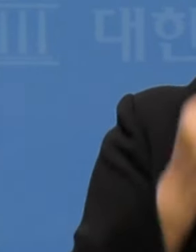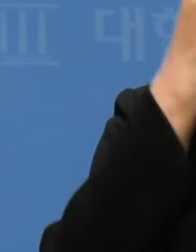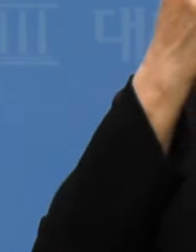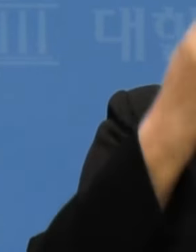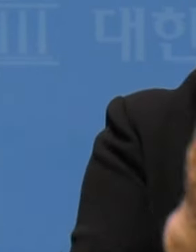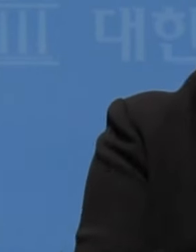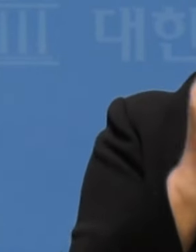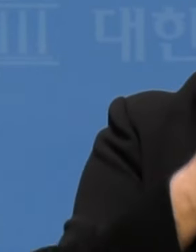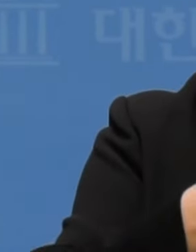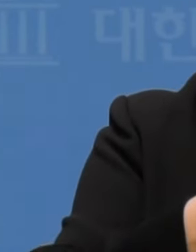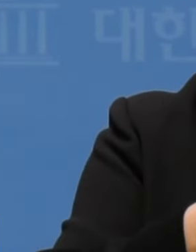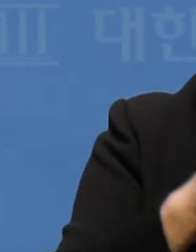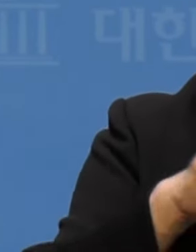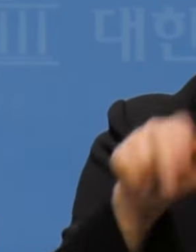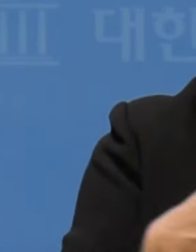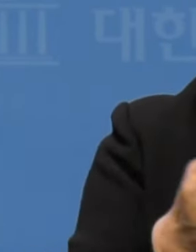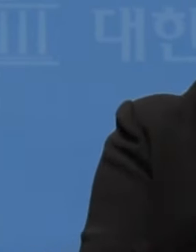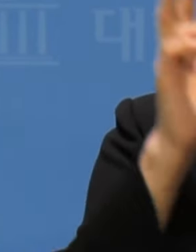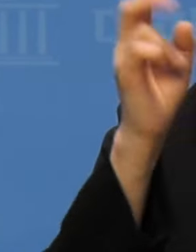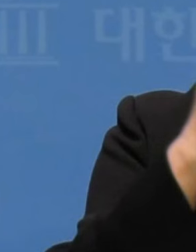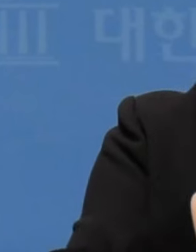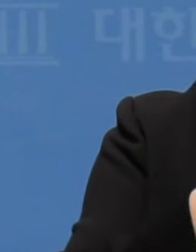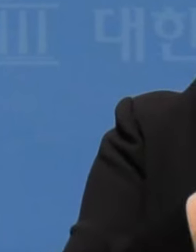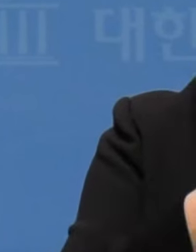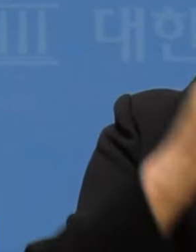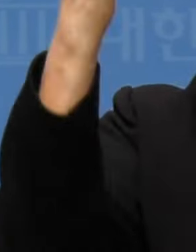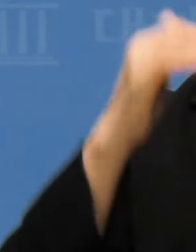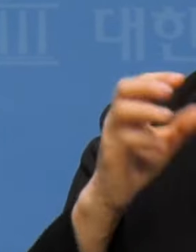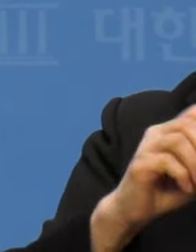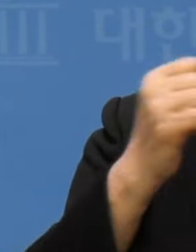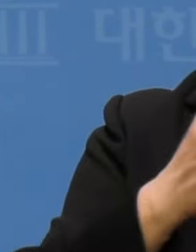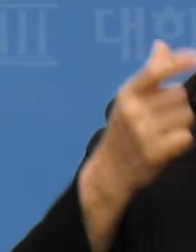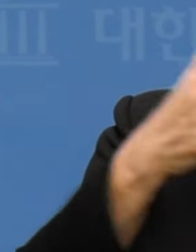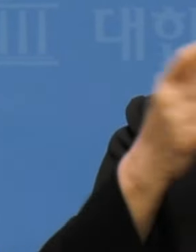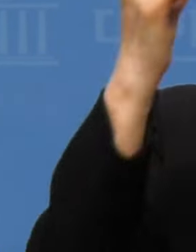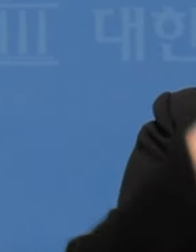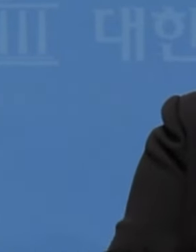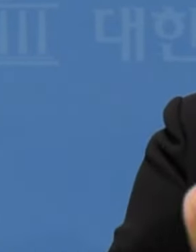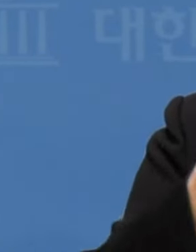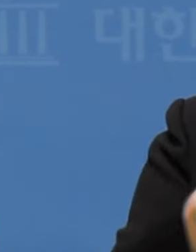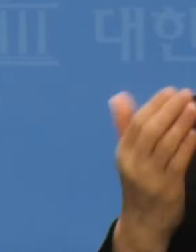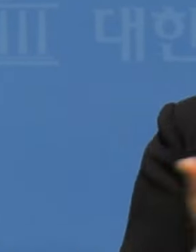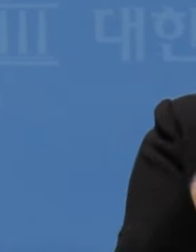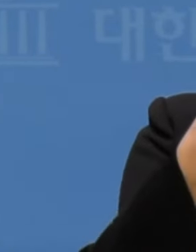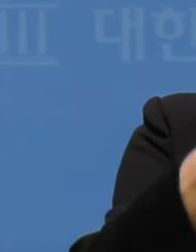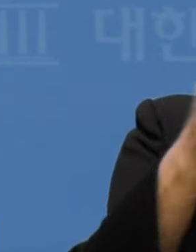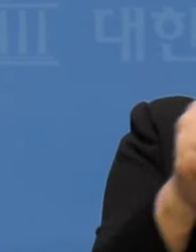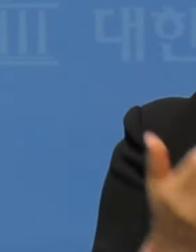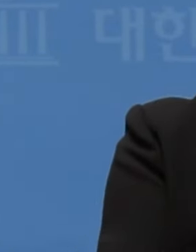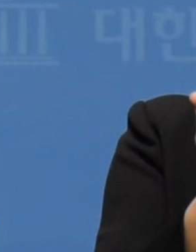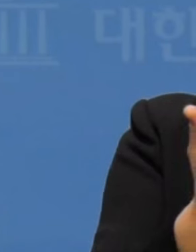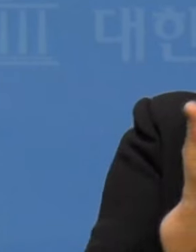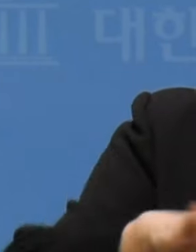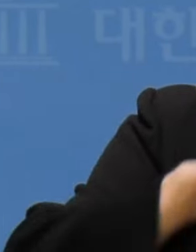월간조선에서 퇴직 후 스타트업 기업을 세워 국내 제조사와 공동 연구를 통한 제품 개발 및 해외의